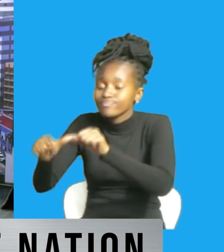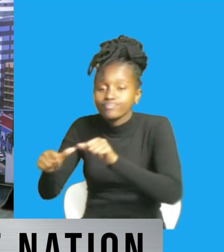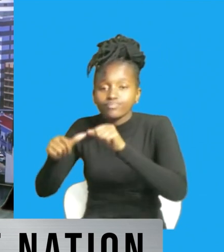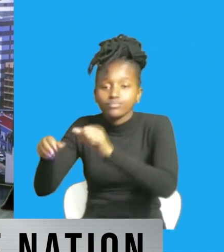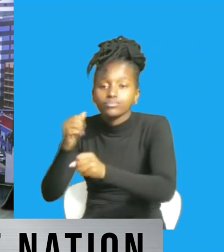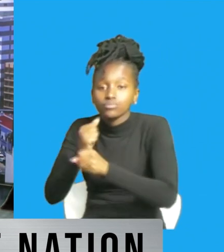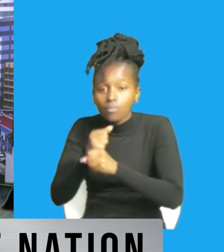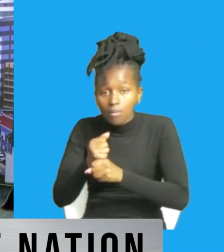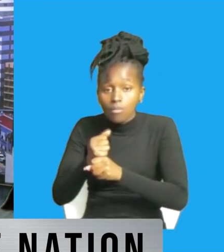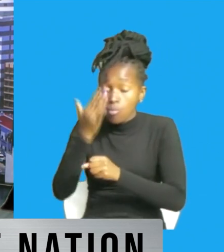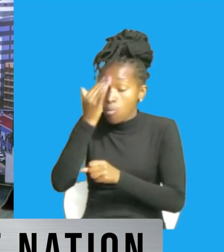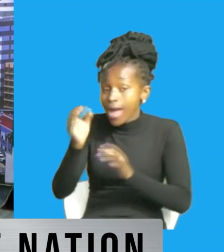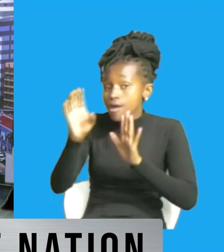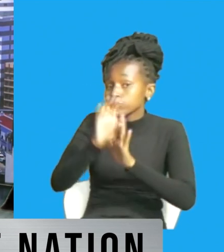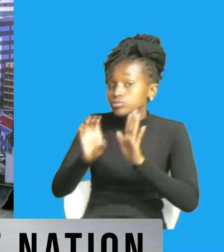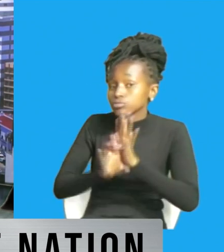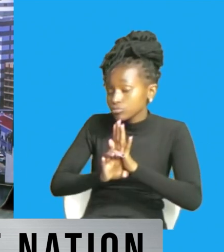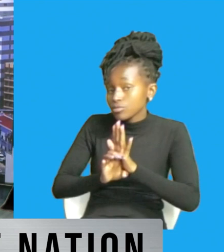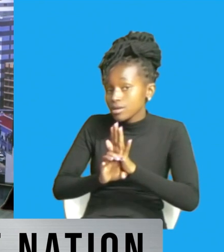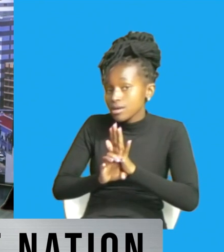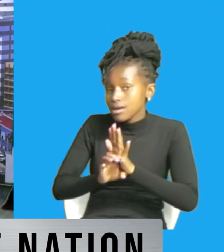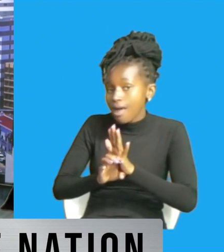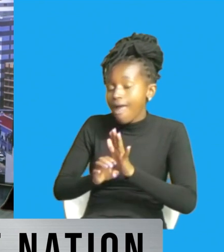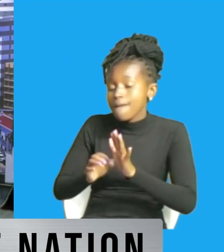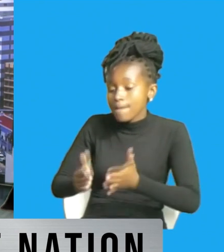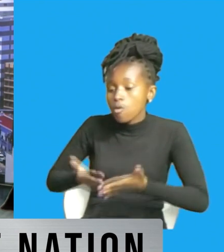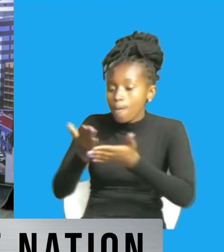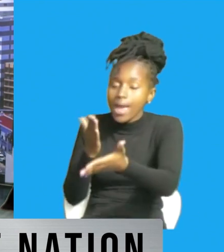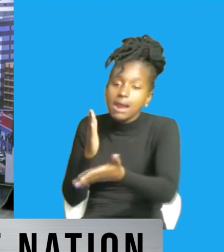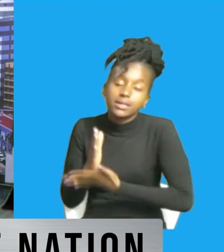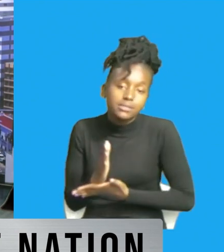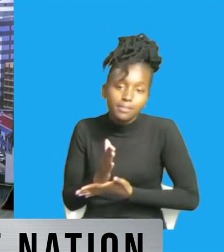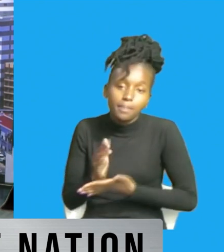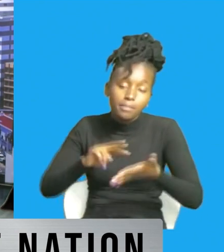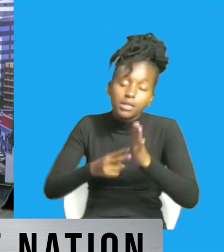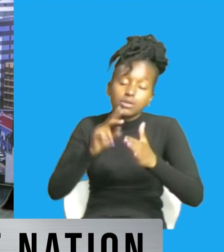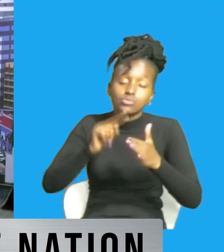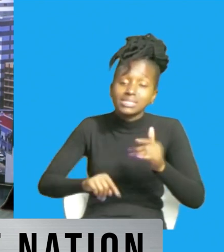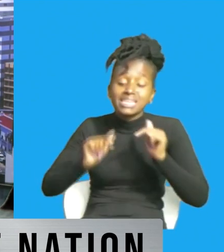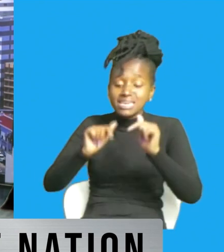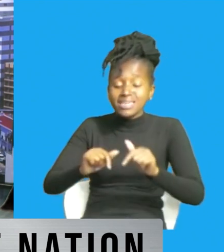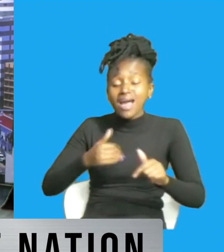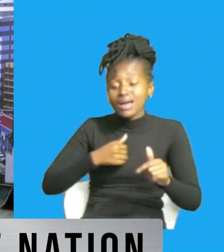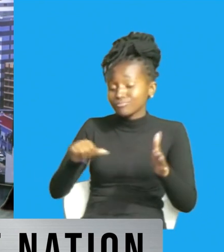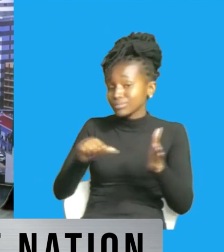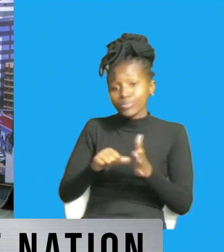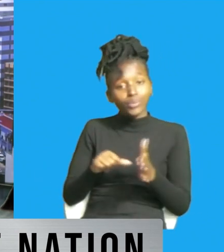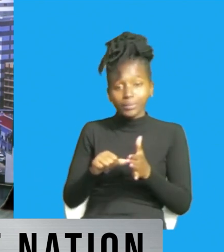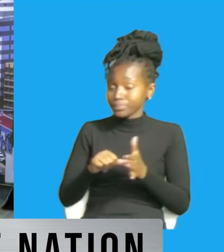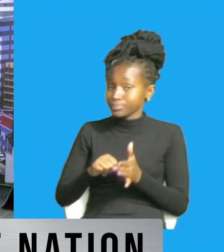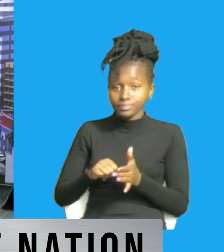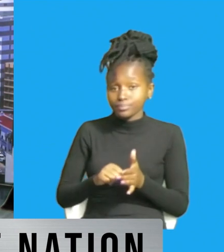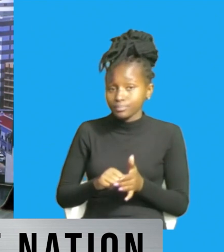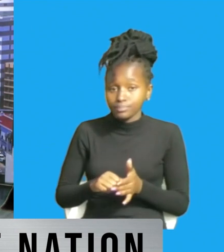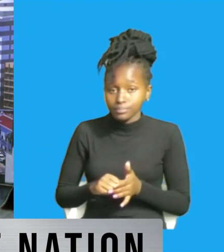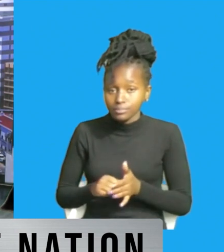katiba imekupatia ile jukumu pale. Tunaelewana? Right. Kwa hivyo shida ile tumekuwa nayo ni kwamba tunakuwa